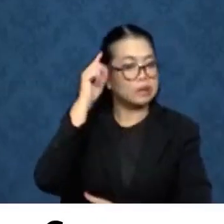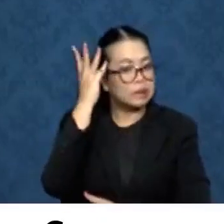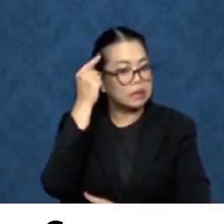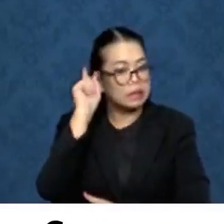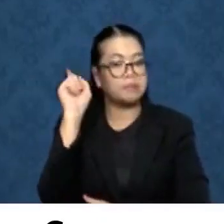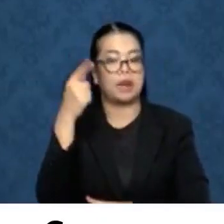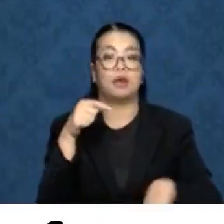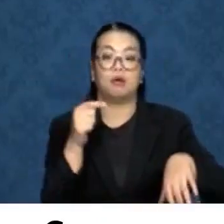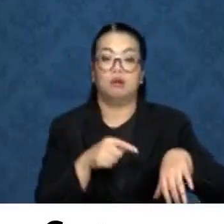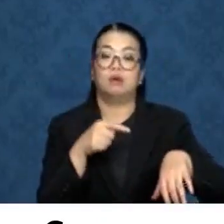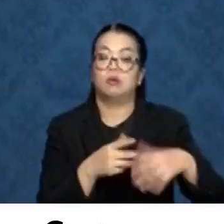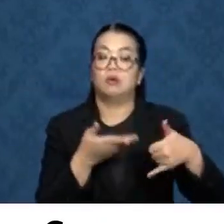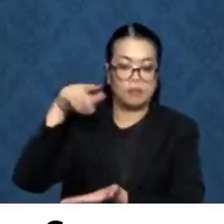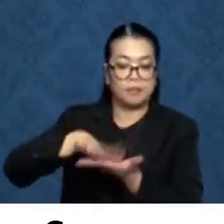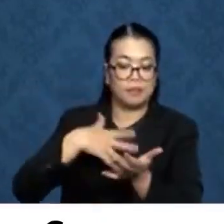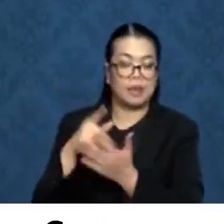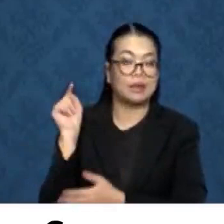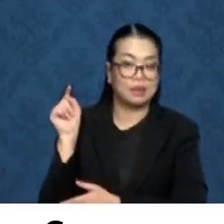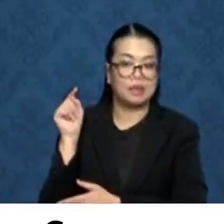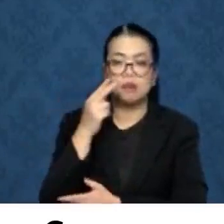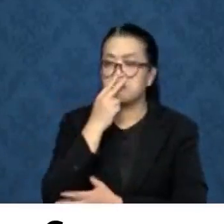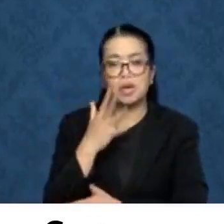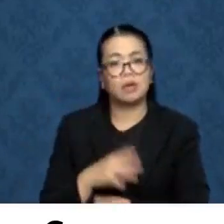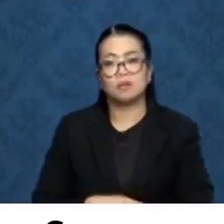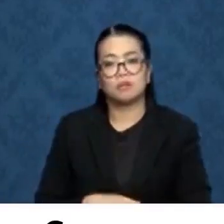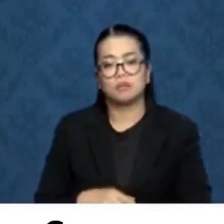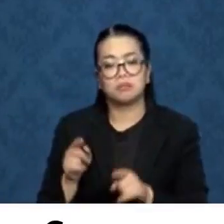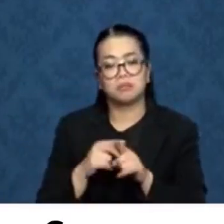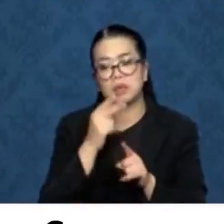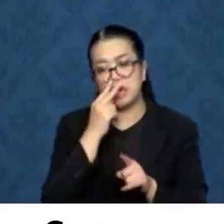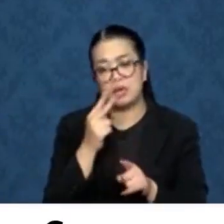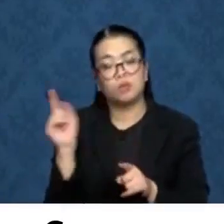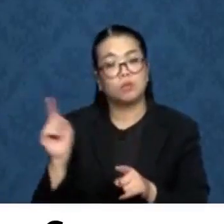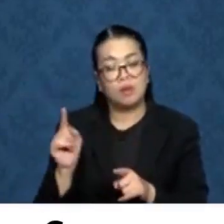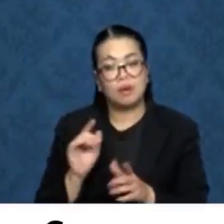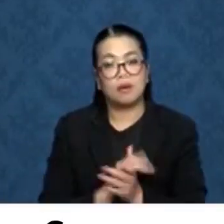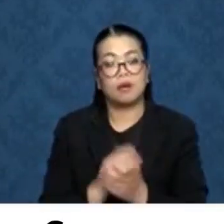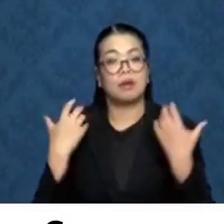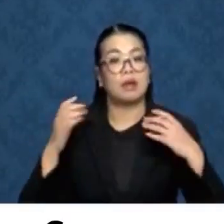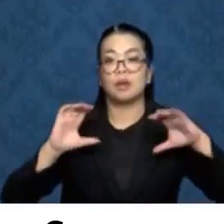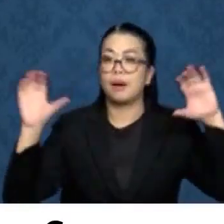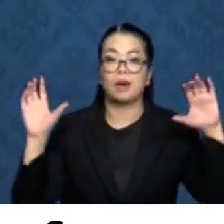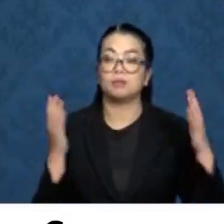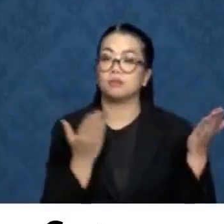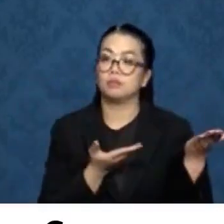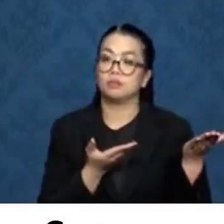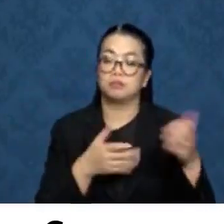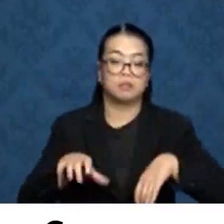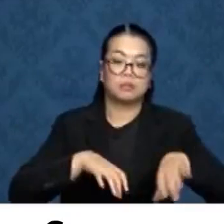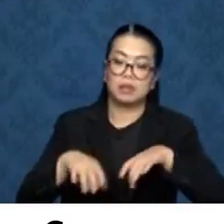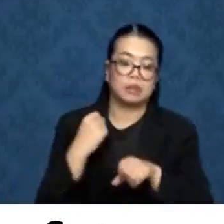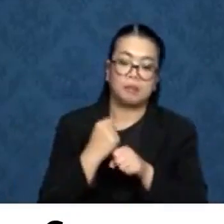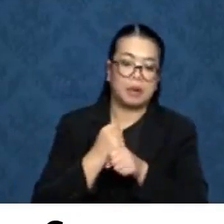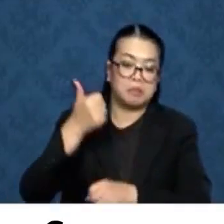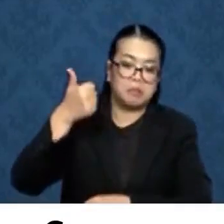กล่าวหาแรงเลยว่าเป็นการโกงสูตร GDPหรือเปล่าเพราะคุณสิริกัญยาไปดูตัวเลขจากรายงานภาวะเศรษฐกิจและ